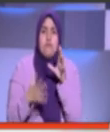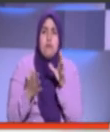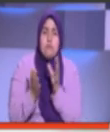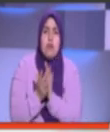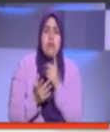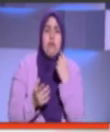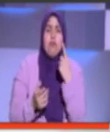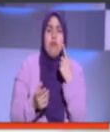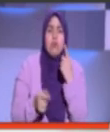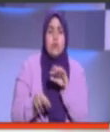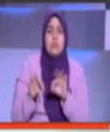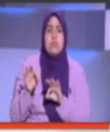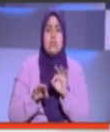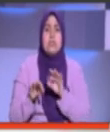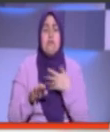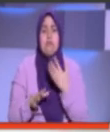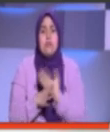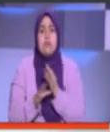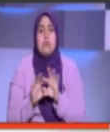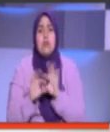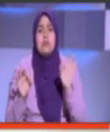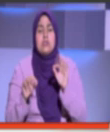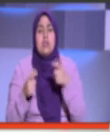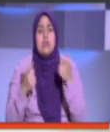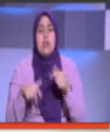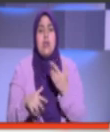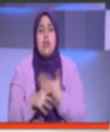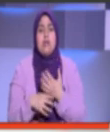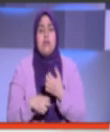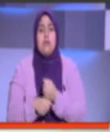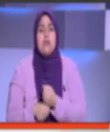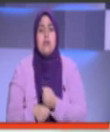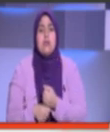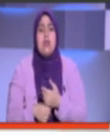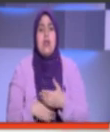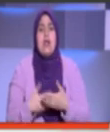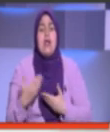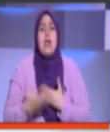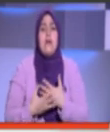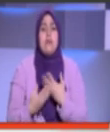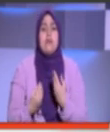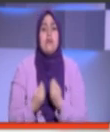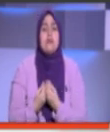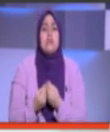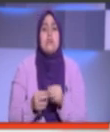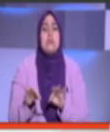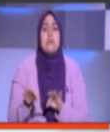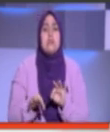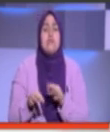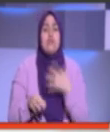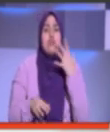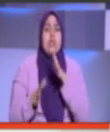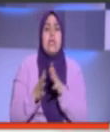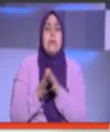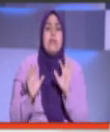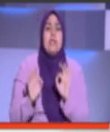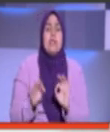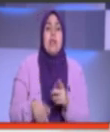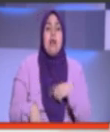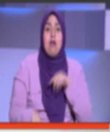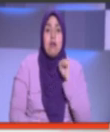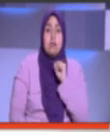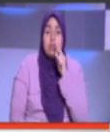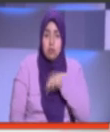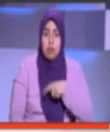والسياسات التي تتخذها الدولة لضمان عملية التواصل السياسي بشكل كبير، خاصة أن بريطانيا